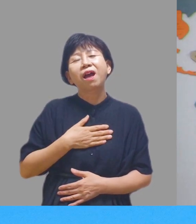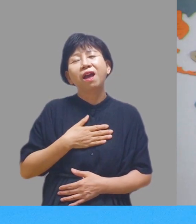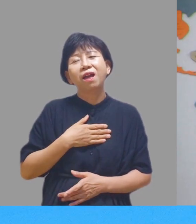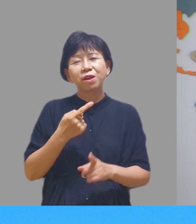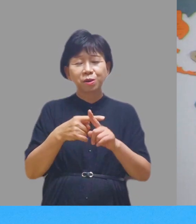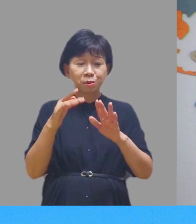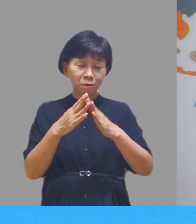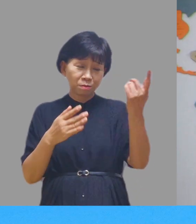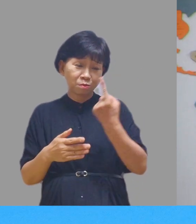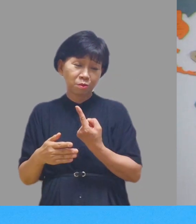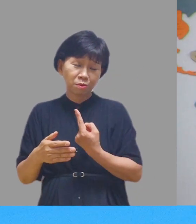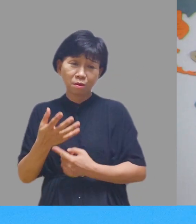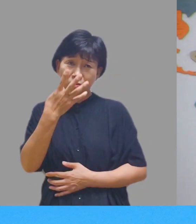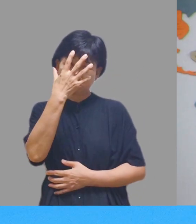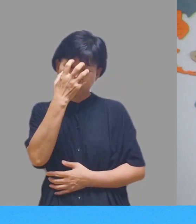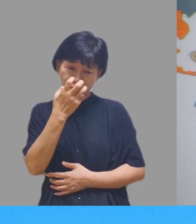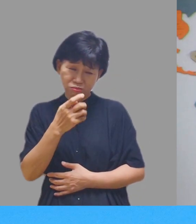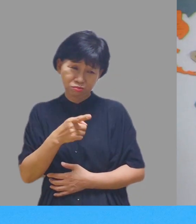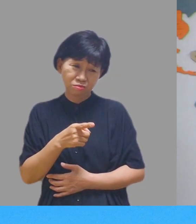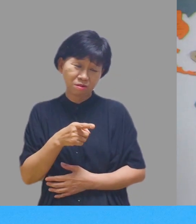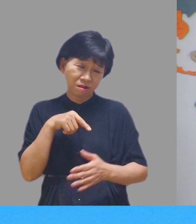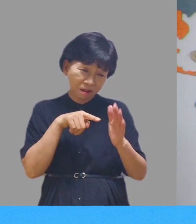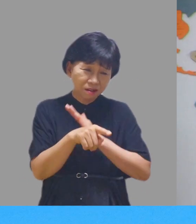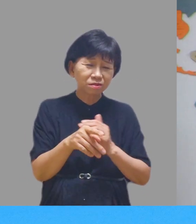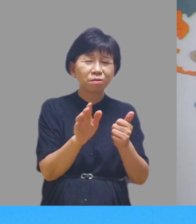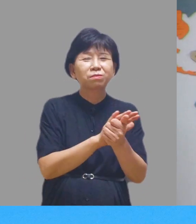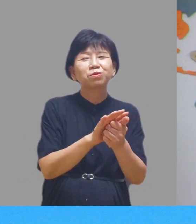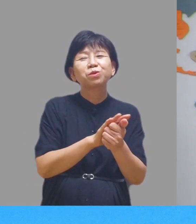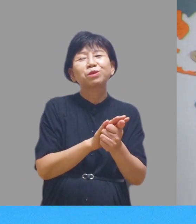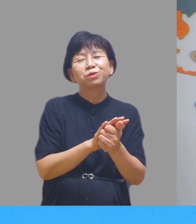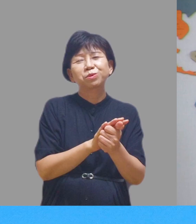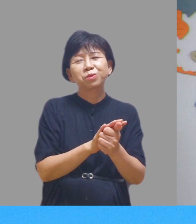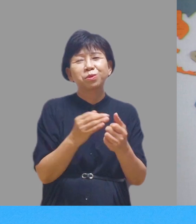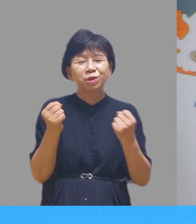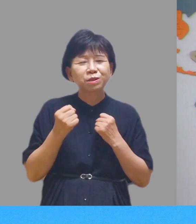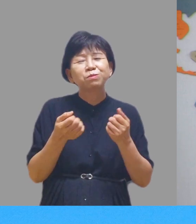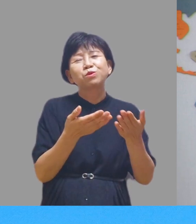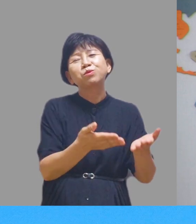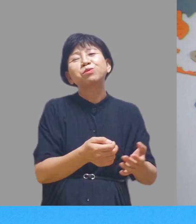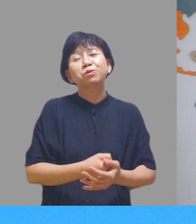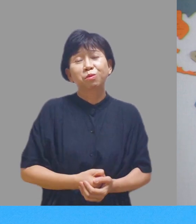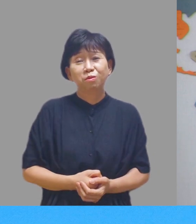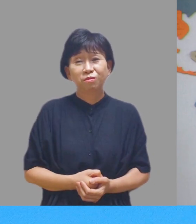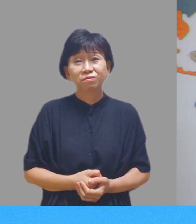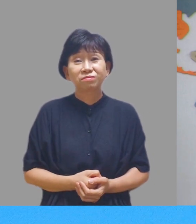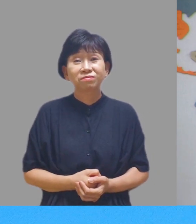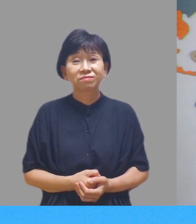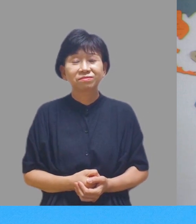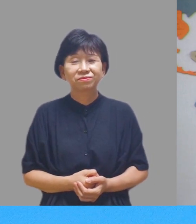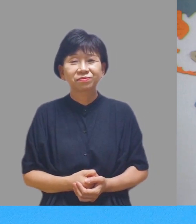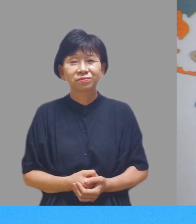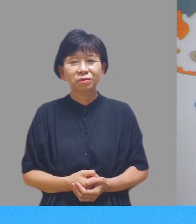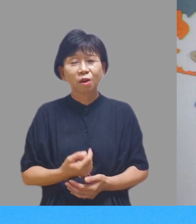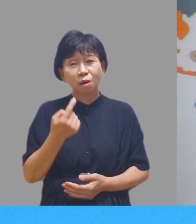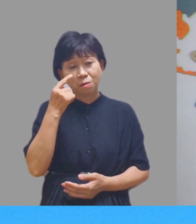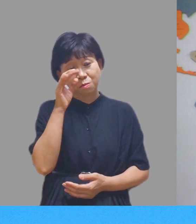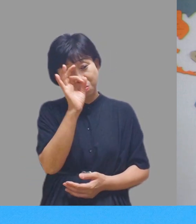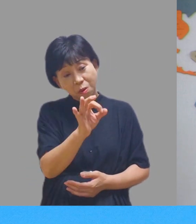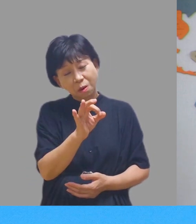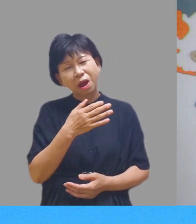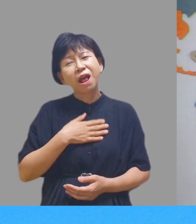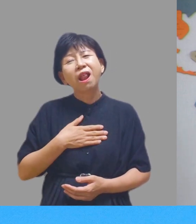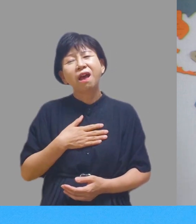왔는데 얼굴이 우거지상인 거죠. 교회는 왔는데 나 뭔가 문제가 있어, 이렇게 티내는 분들이 있어요.